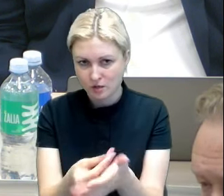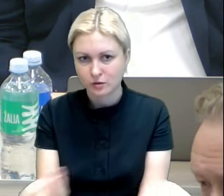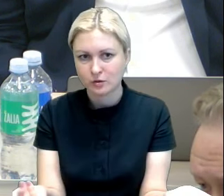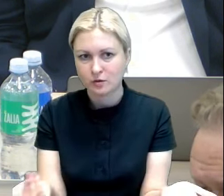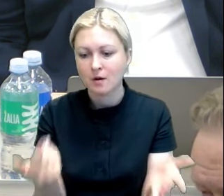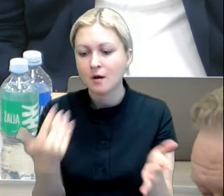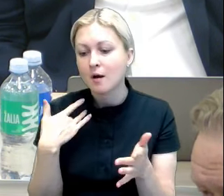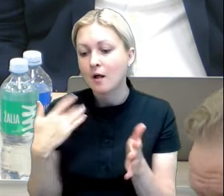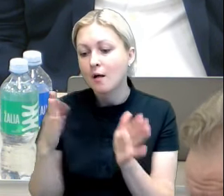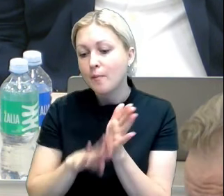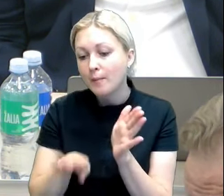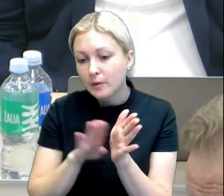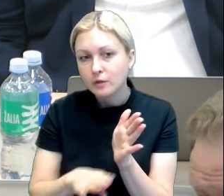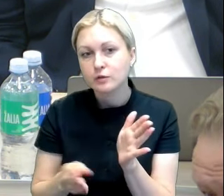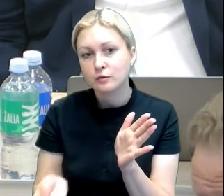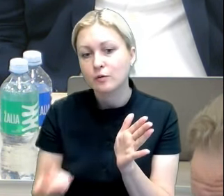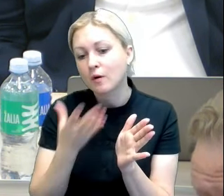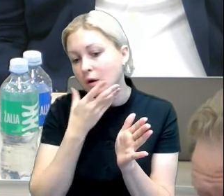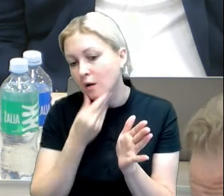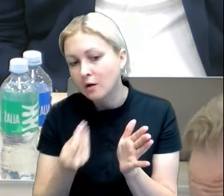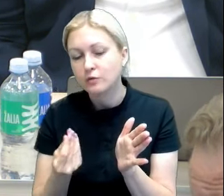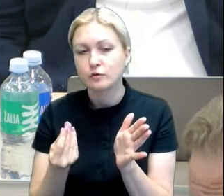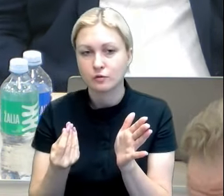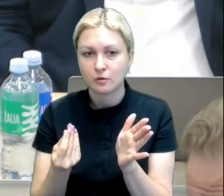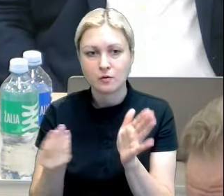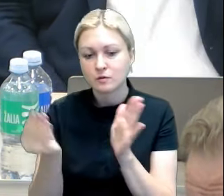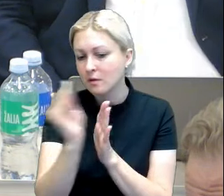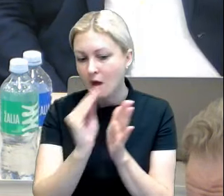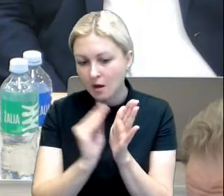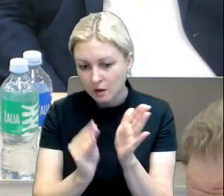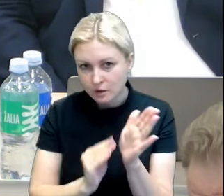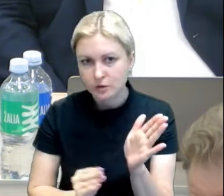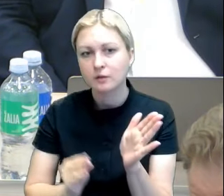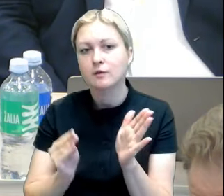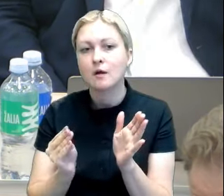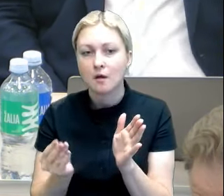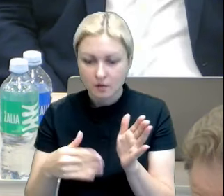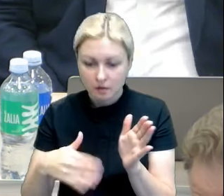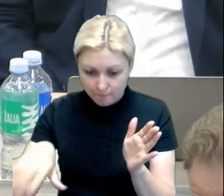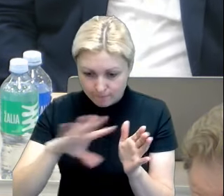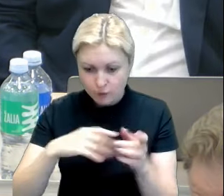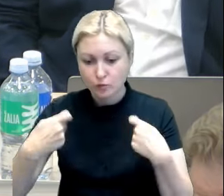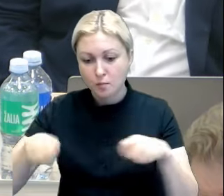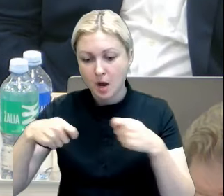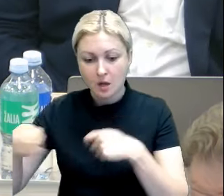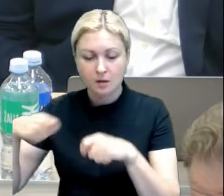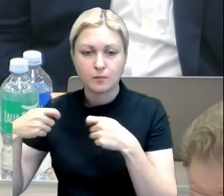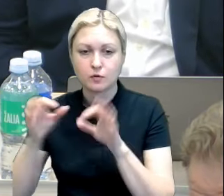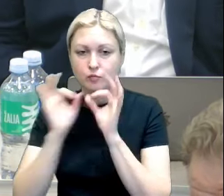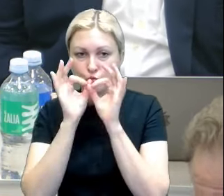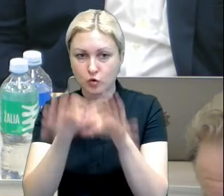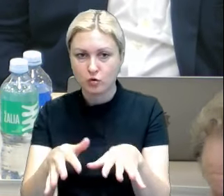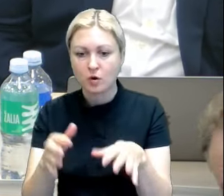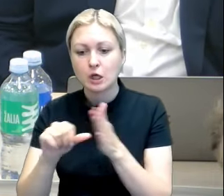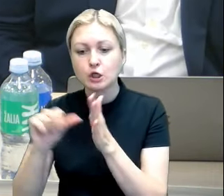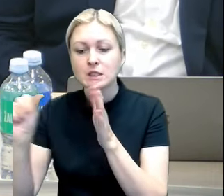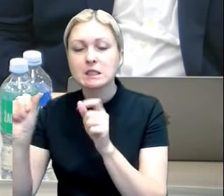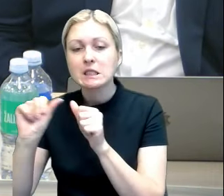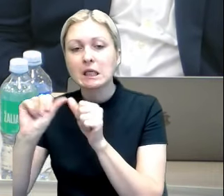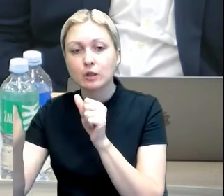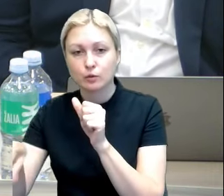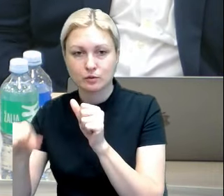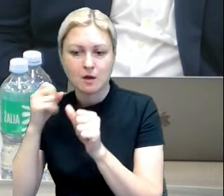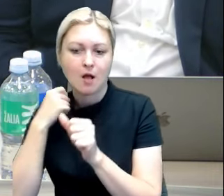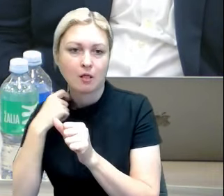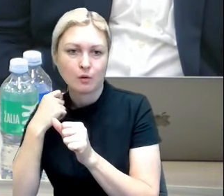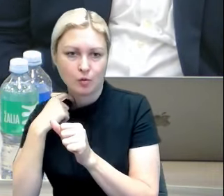būtų tokios gražios priambuolės nerašyti o rašyti kad atleidžiam visus prekybininkus išskyrus alkoholį ir tiek tai tada